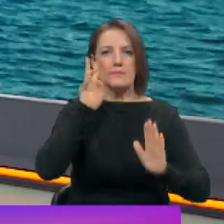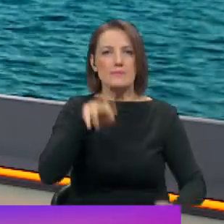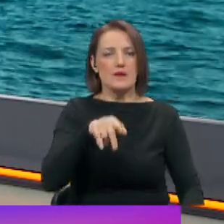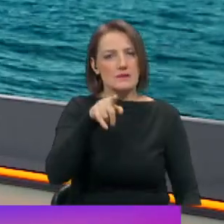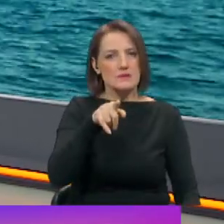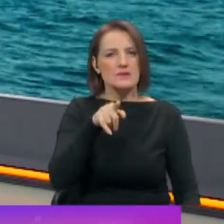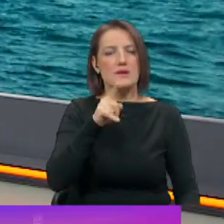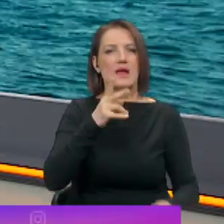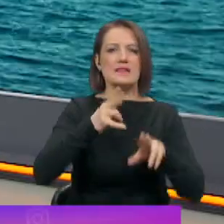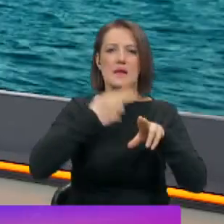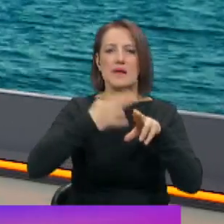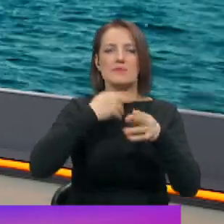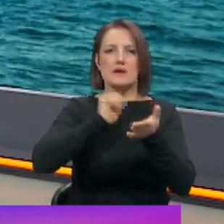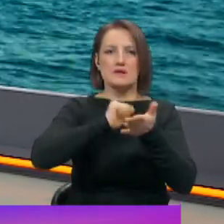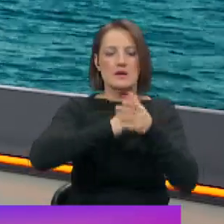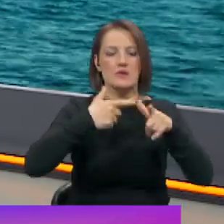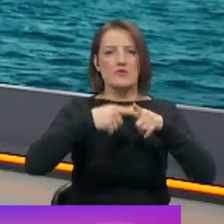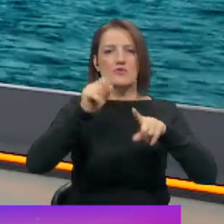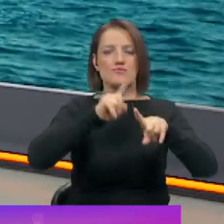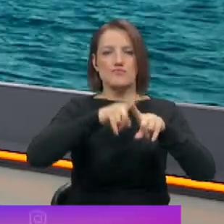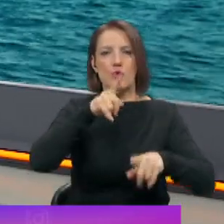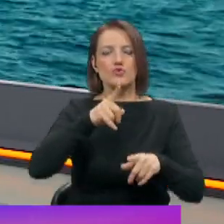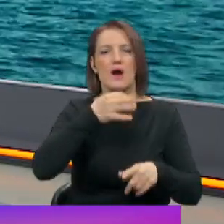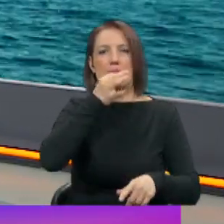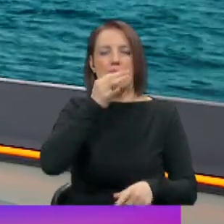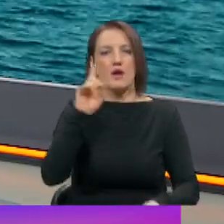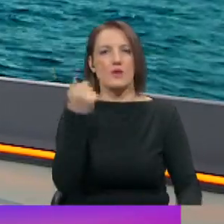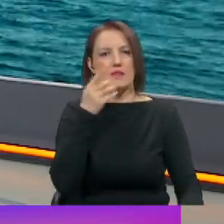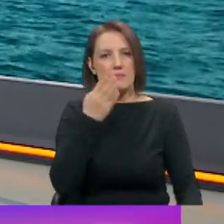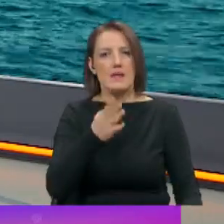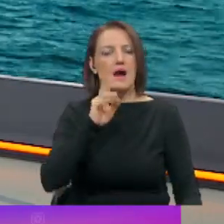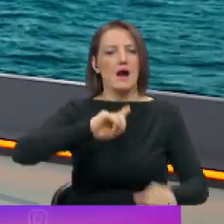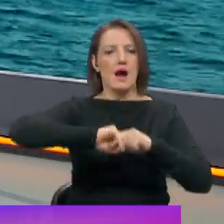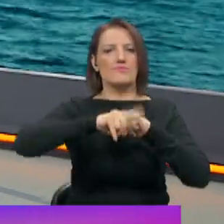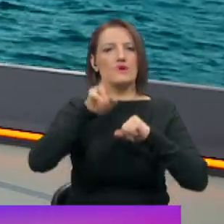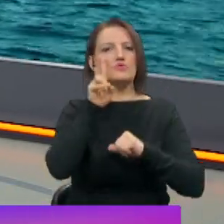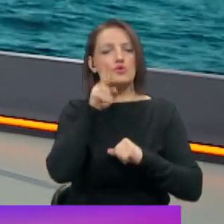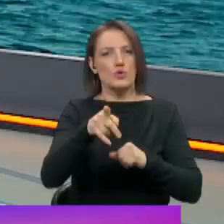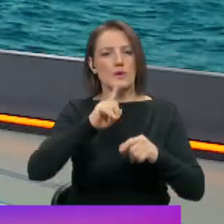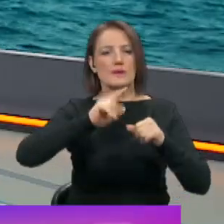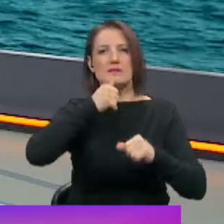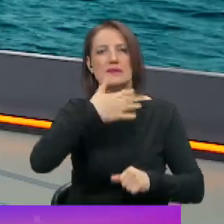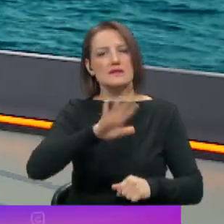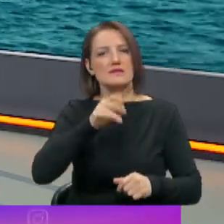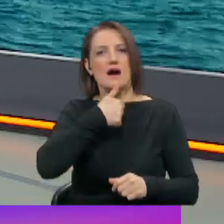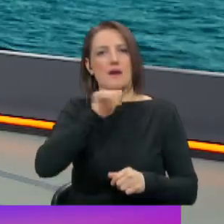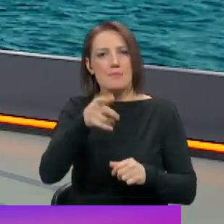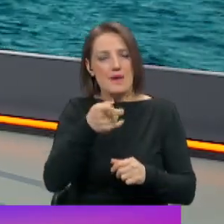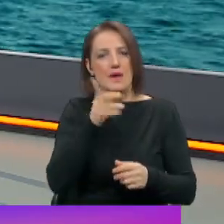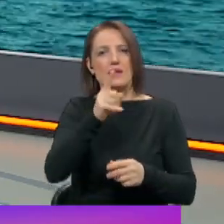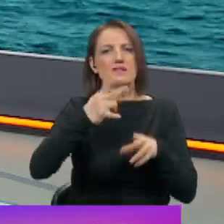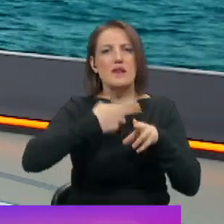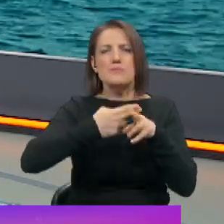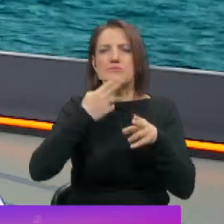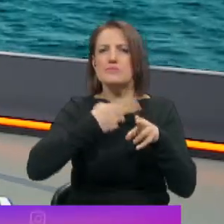deneyimli gazeteciler Fox Haber Genel Yayın Yönetmeni Doğan Şentürk sonraki hafta sonları Biz yan yana geliyor Deniz abiden izleyerek de orada